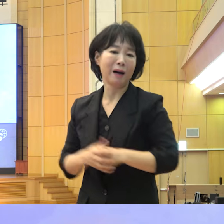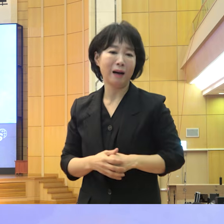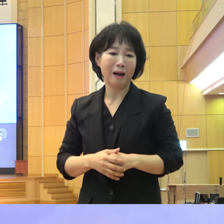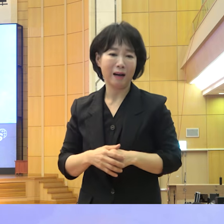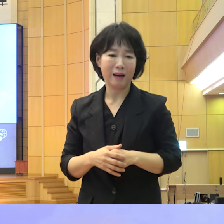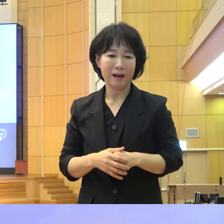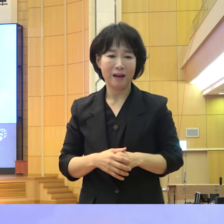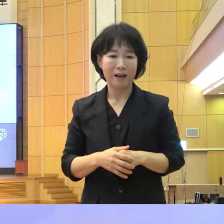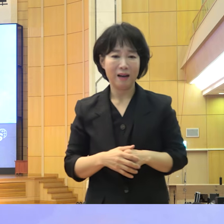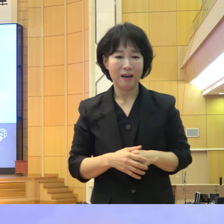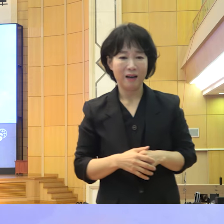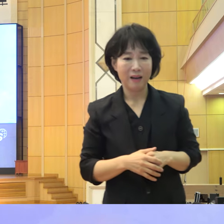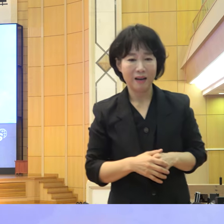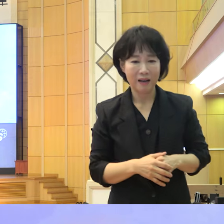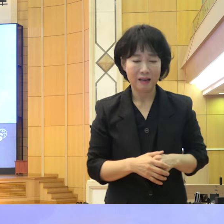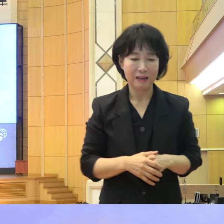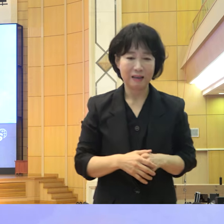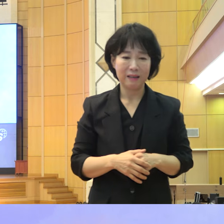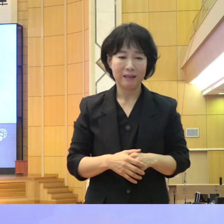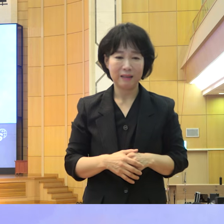플라스틱으로 된 불상만 안 가져갔네.